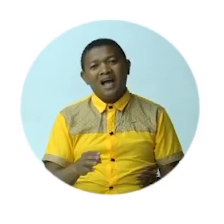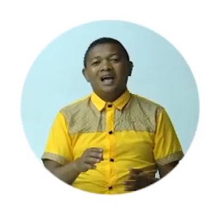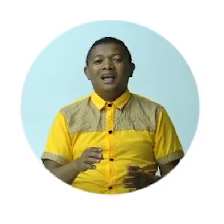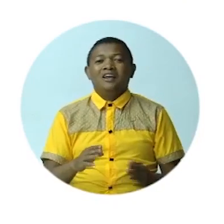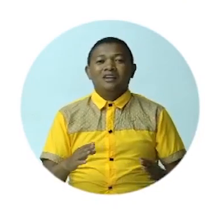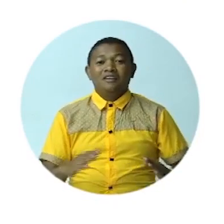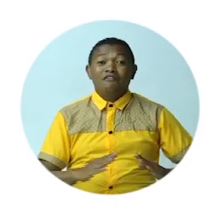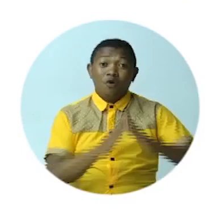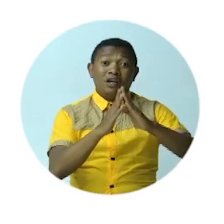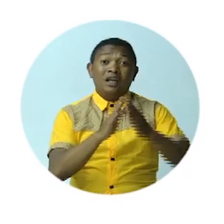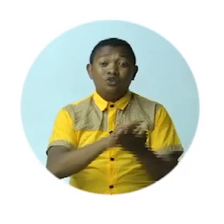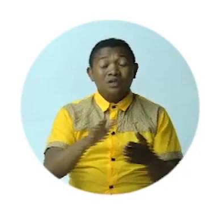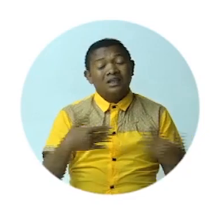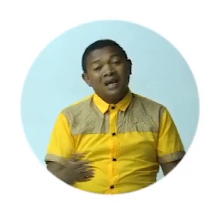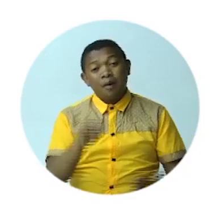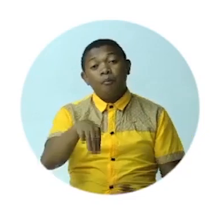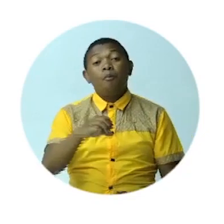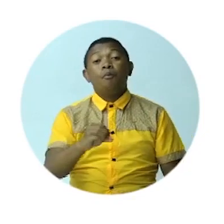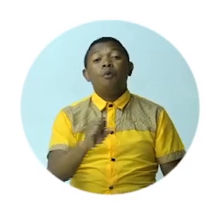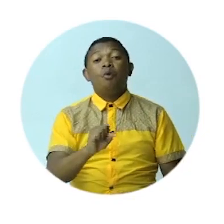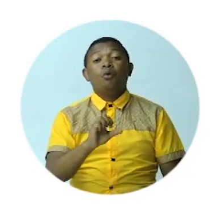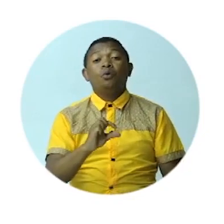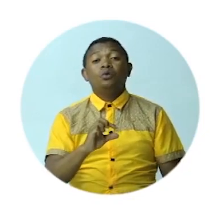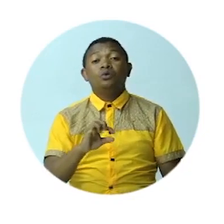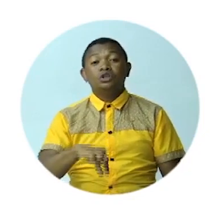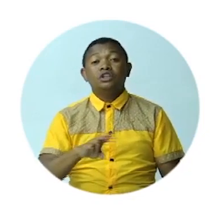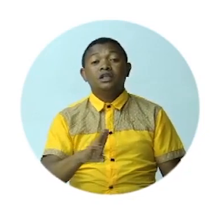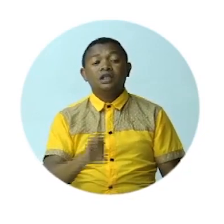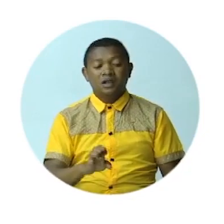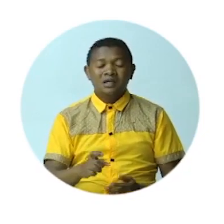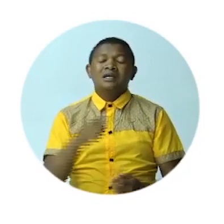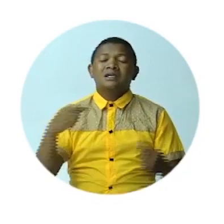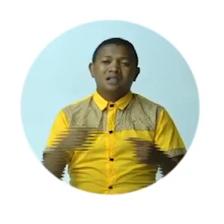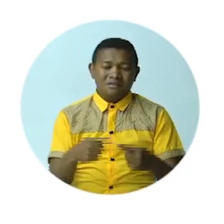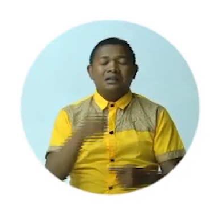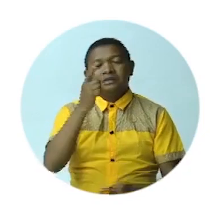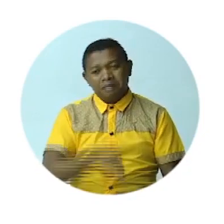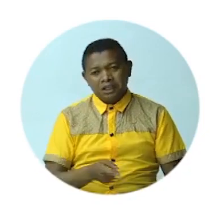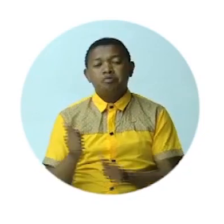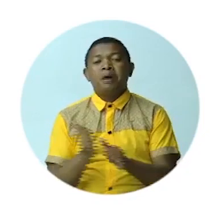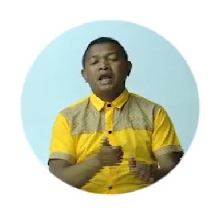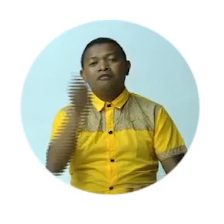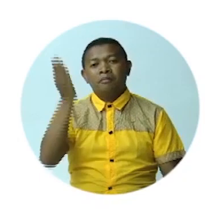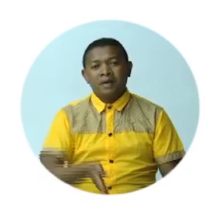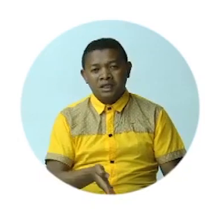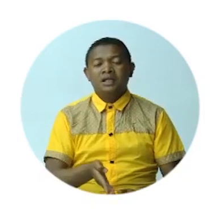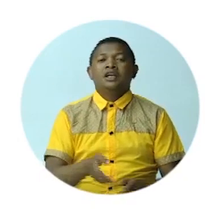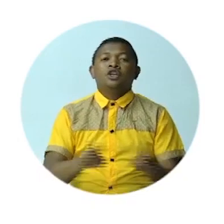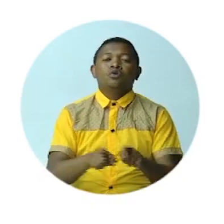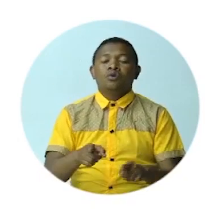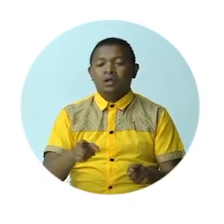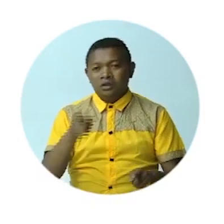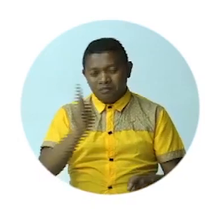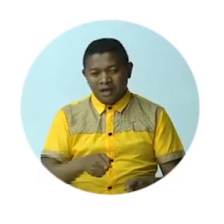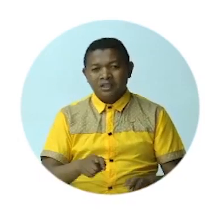saingy tsy maintsy manaja trany kosa ny fepetra ara-pahasalamana sy ara-pidiovana toy ny fifanajana, ny elanelana ray